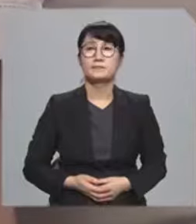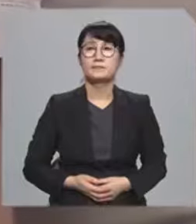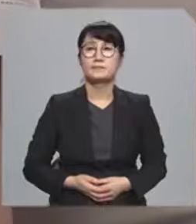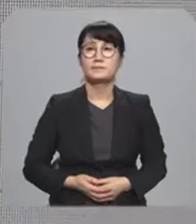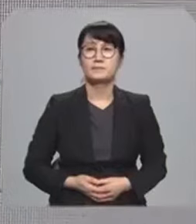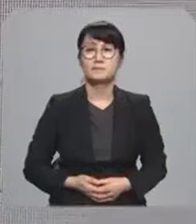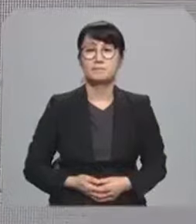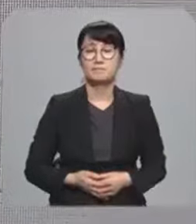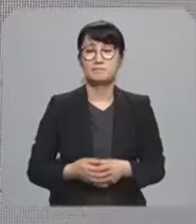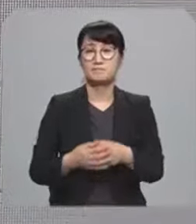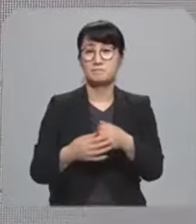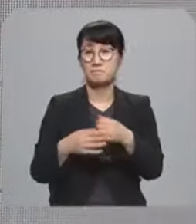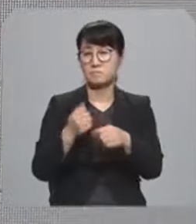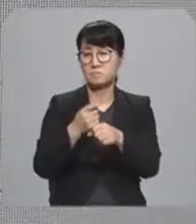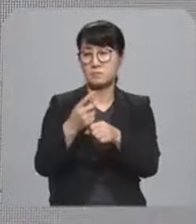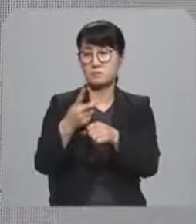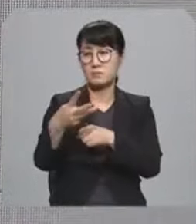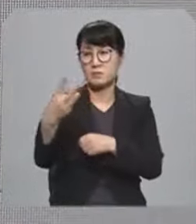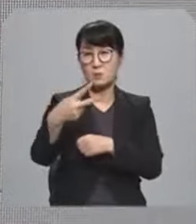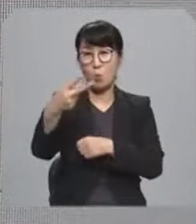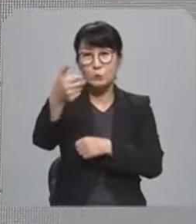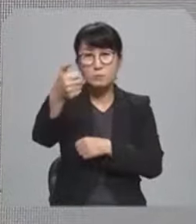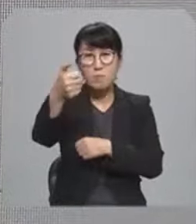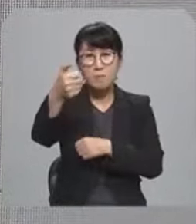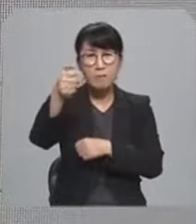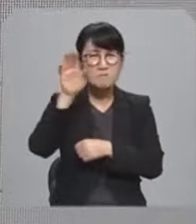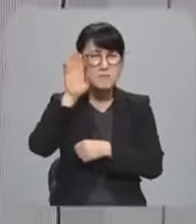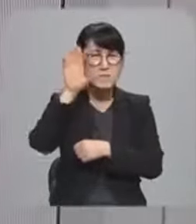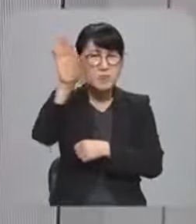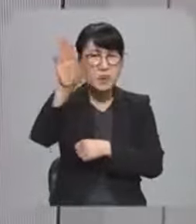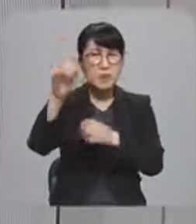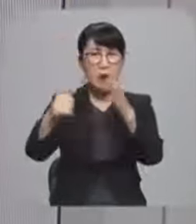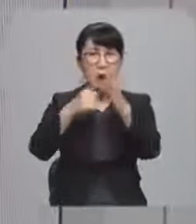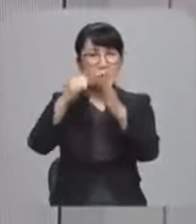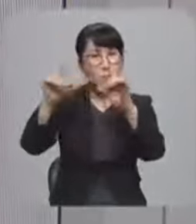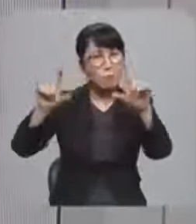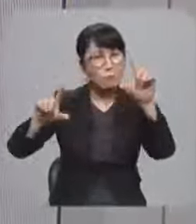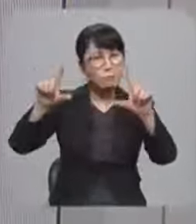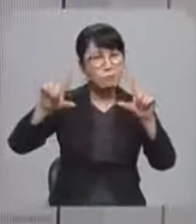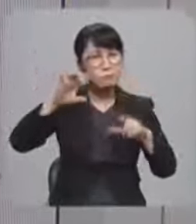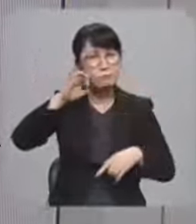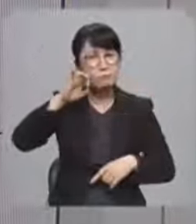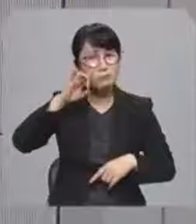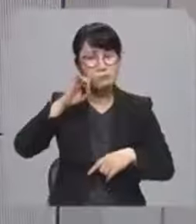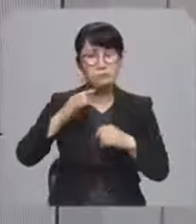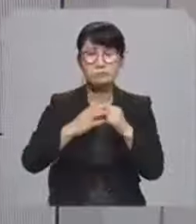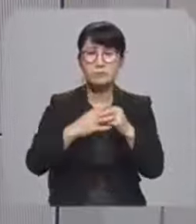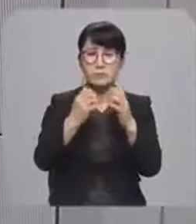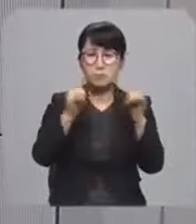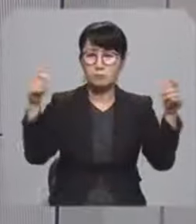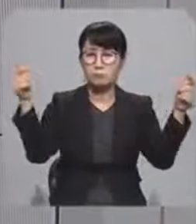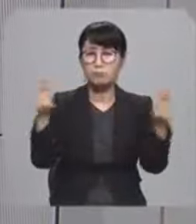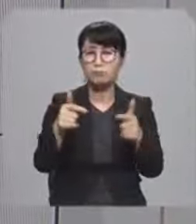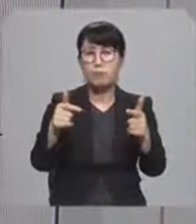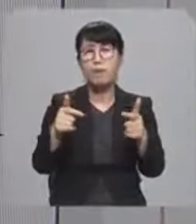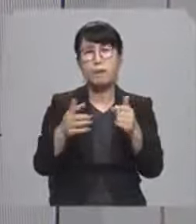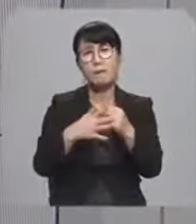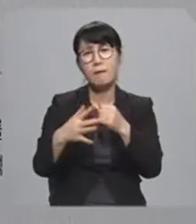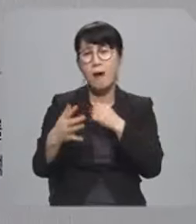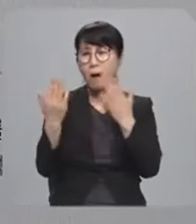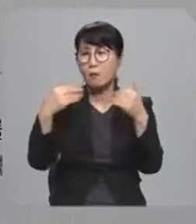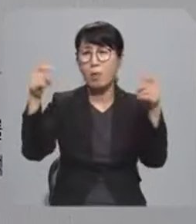2050년 우리가 겪게될 가족의 미래는 어떨까 인구와 학교는 줄고 원과 세금은